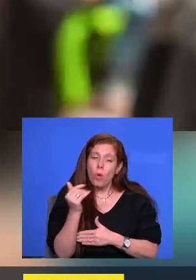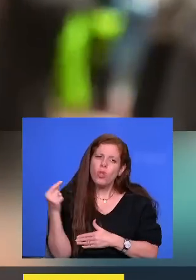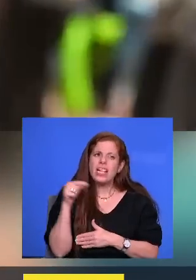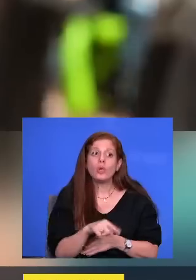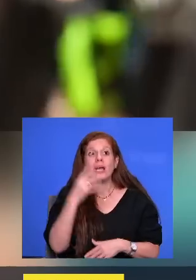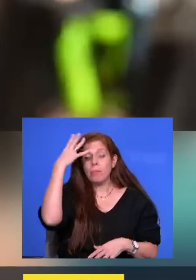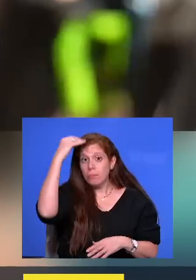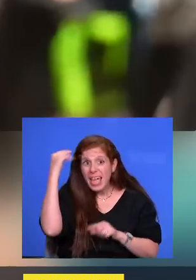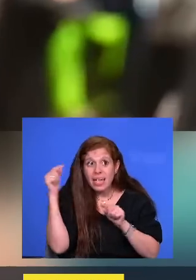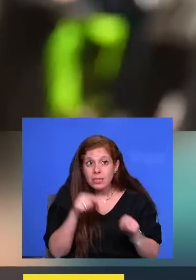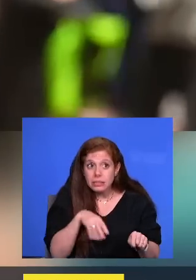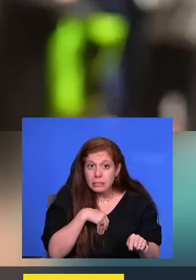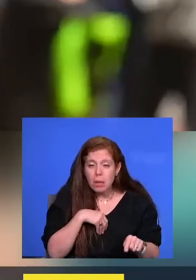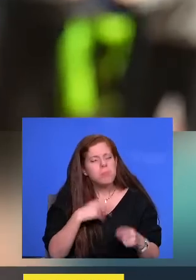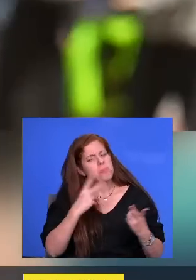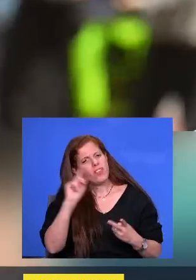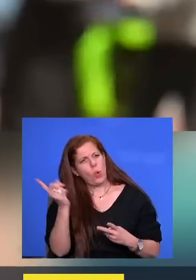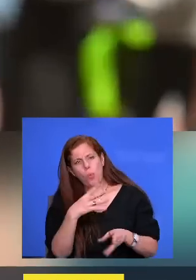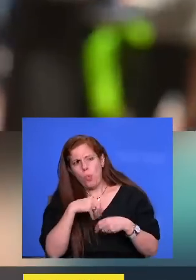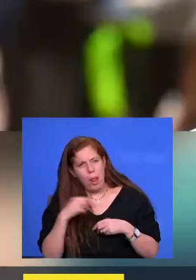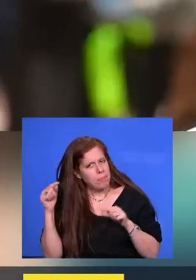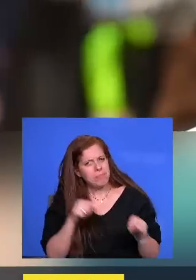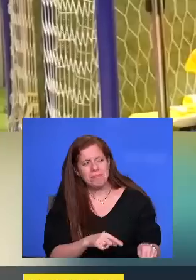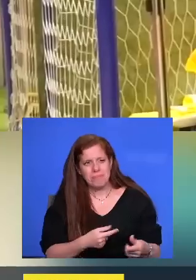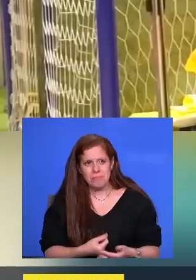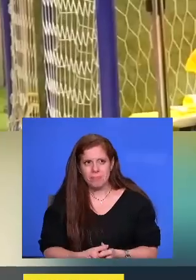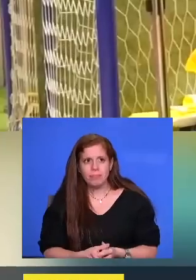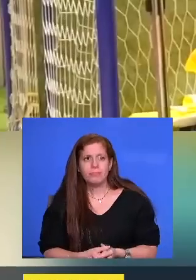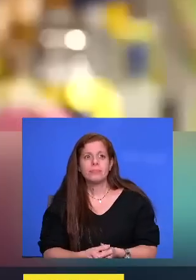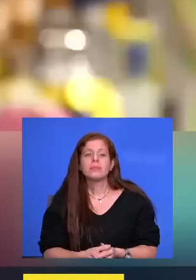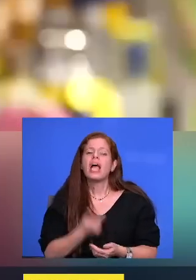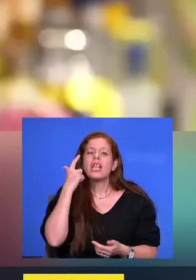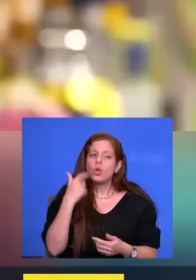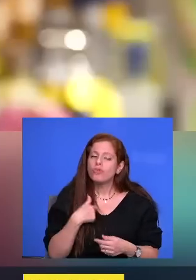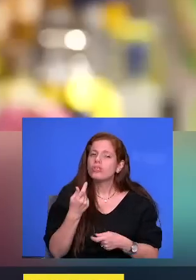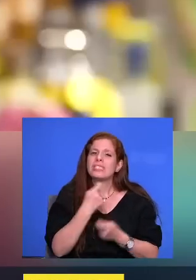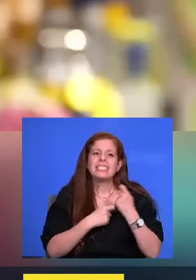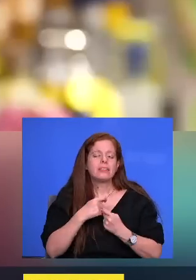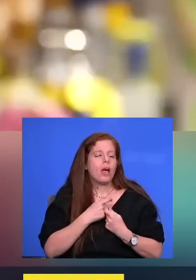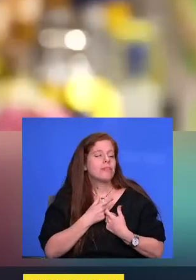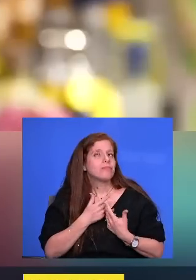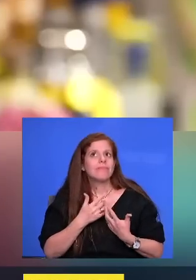كريستيانو رونالدو راح يعني وشو يتوقف عليه اكيد بيروح. انا اشوفها صفقه عالميه